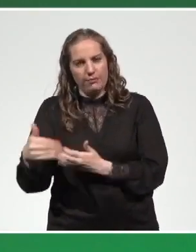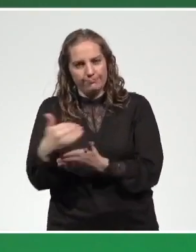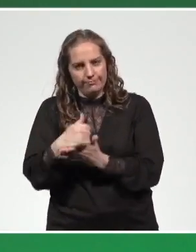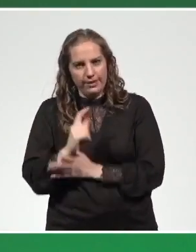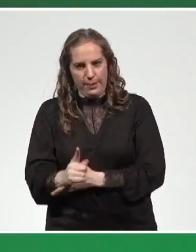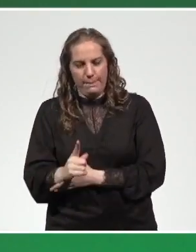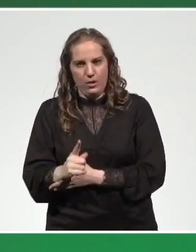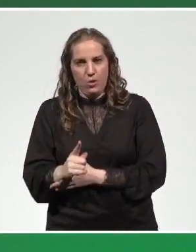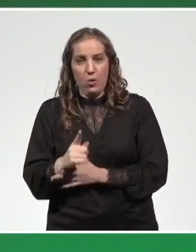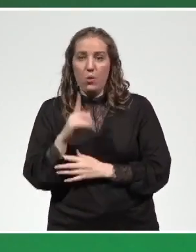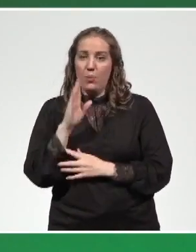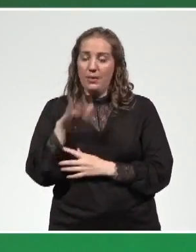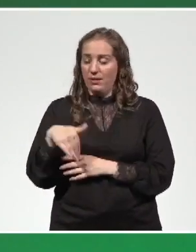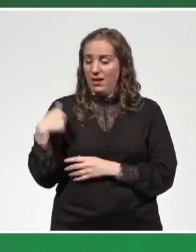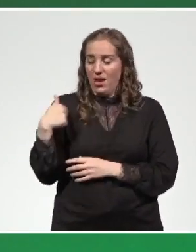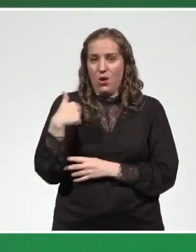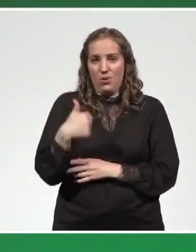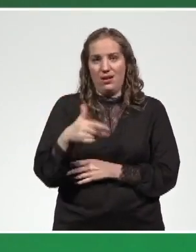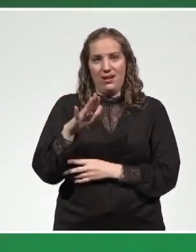áhersla langt árabil.